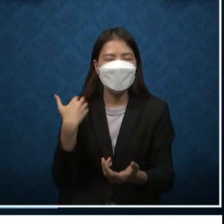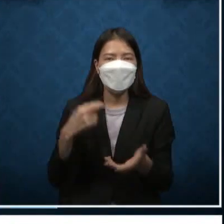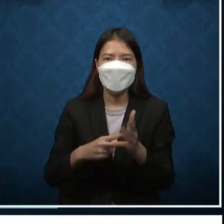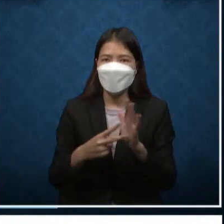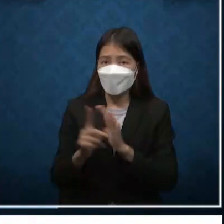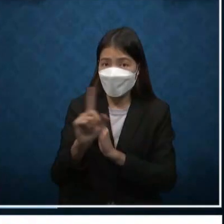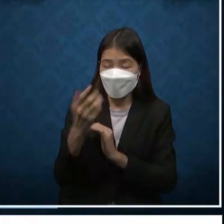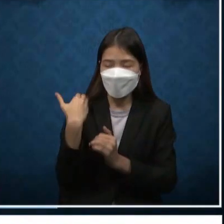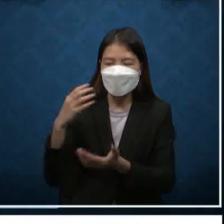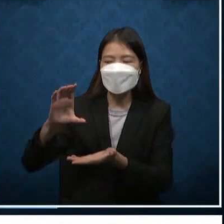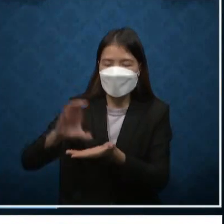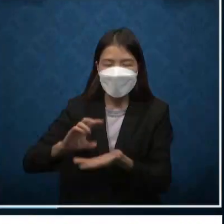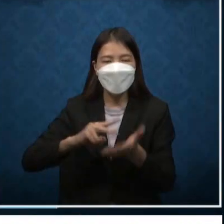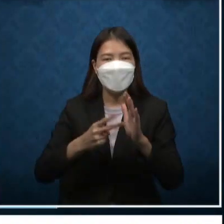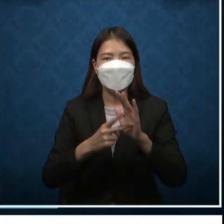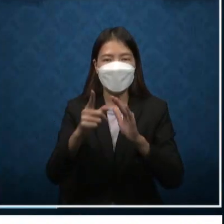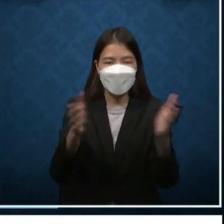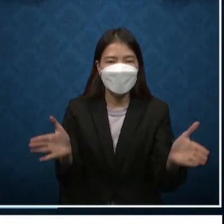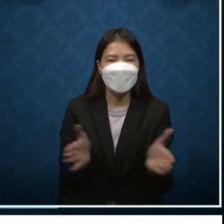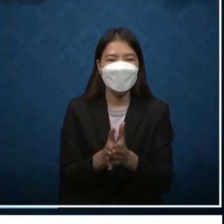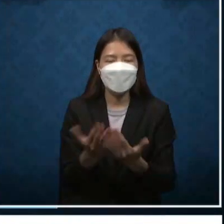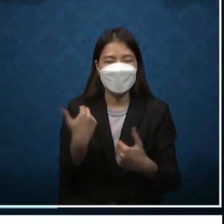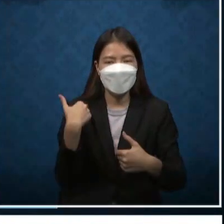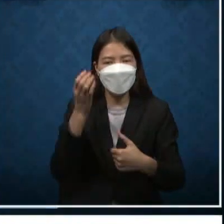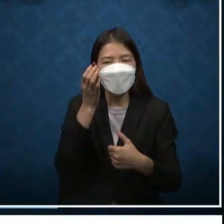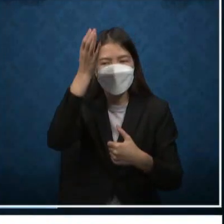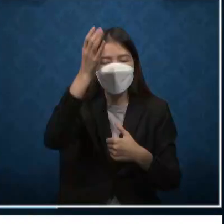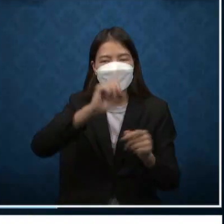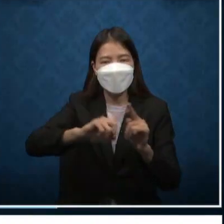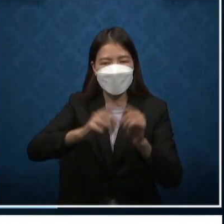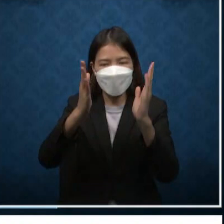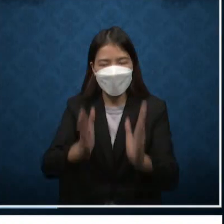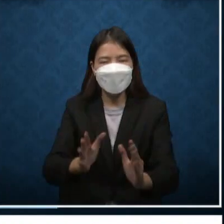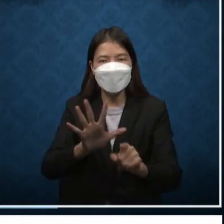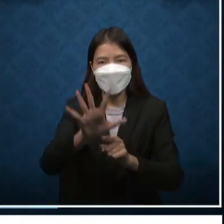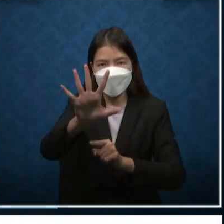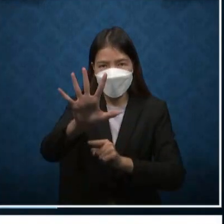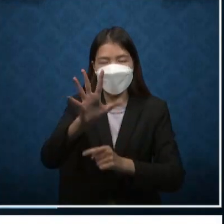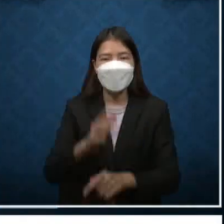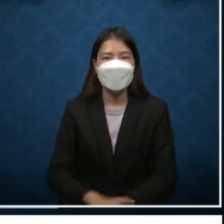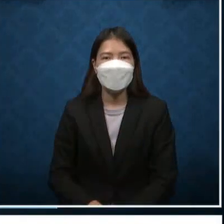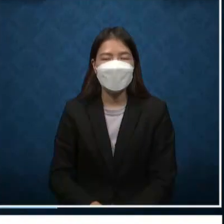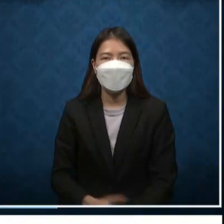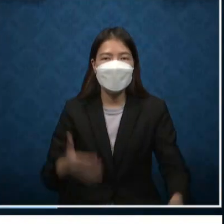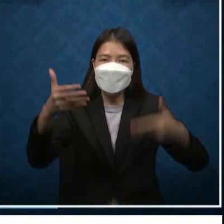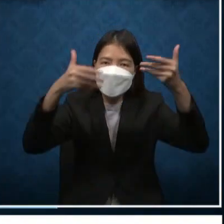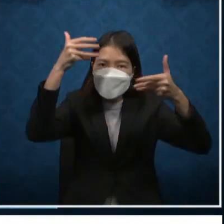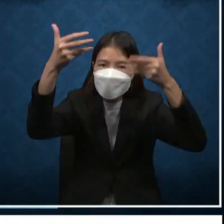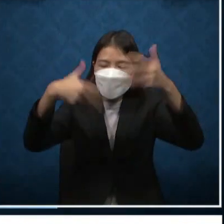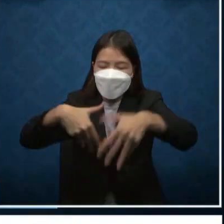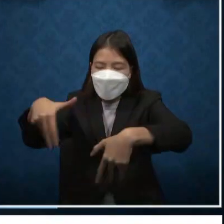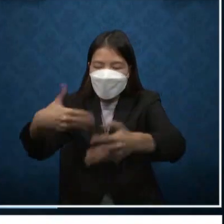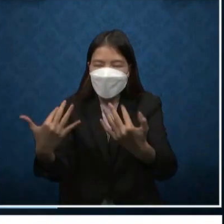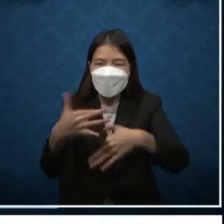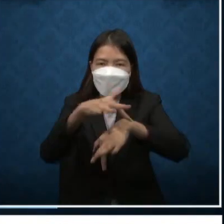ายถงเงินทุนเท่านั้น แต่หมายความรวมถงซาปยากรความรและแงานก.ี่ 5 คือกจกรรม ประชาชนใชุมชนต้